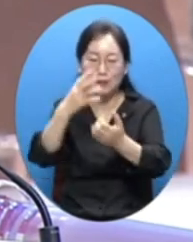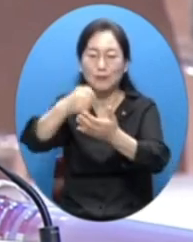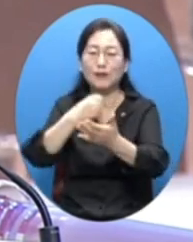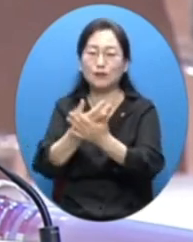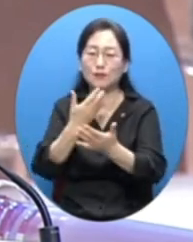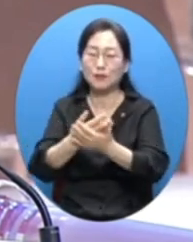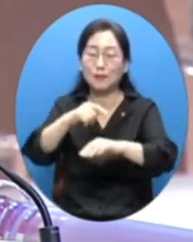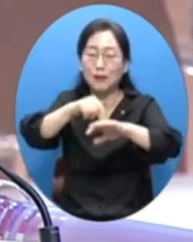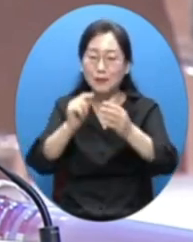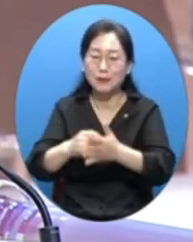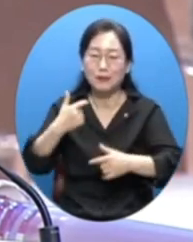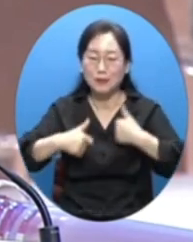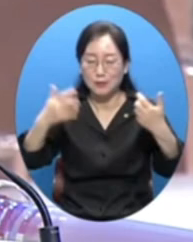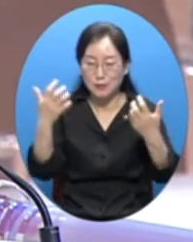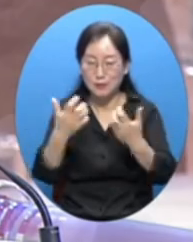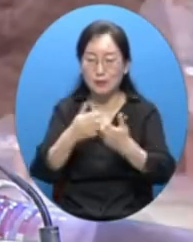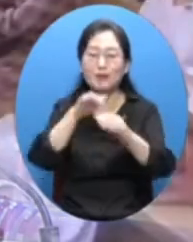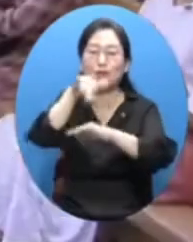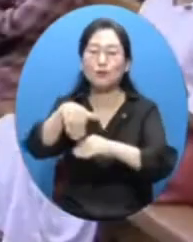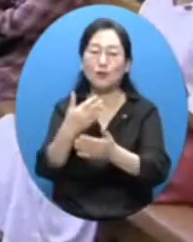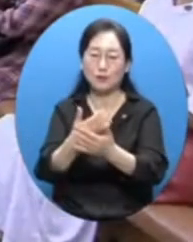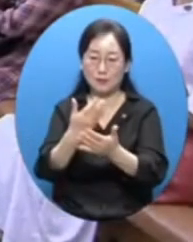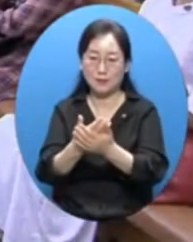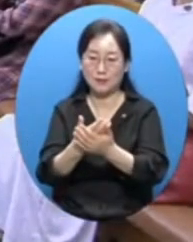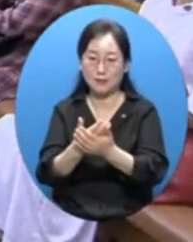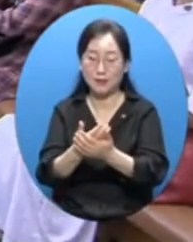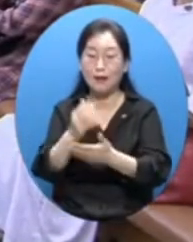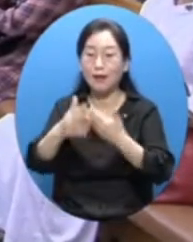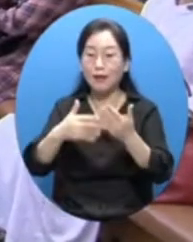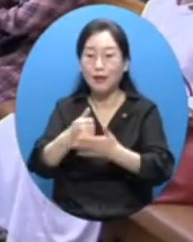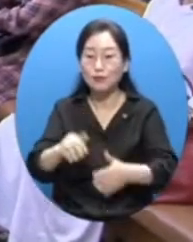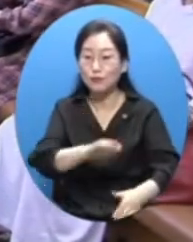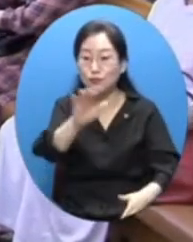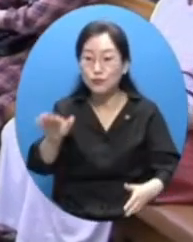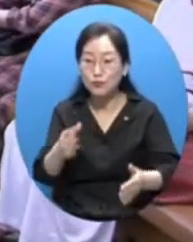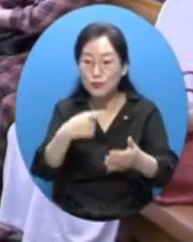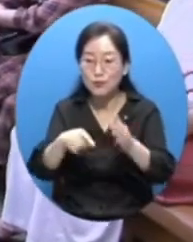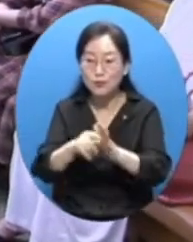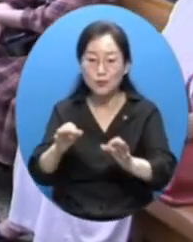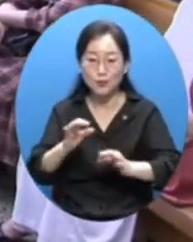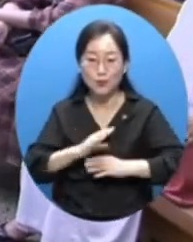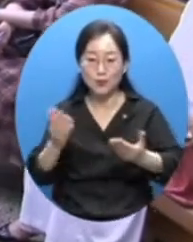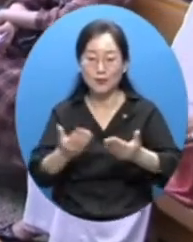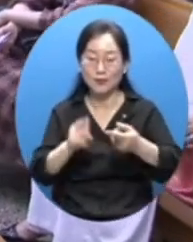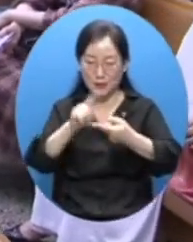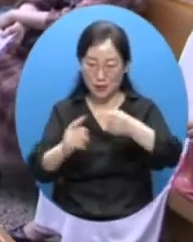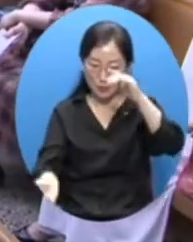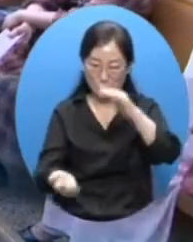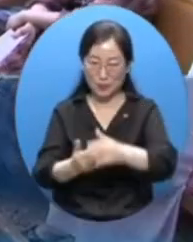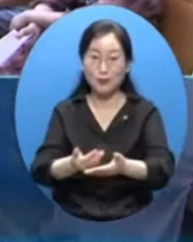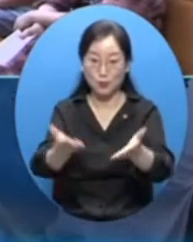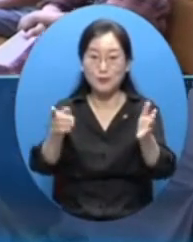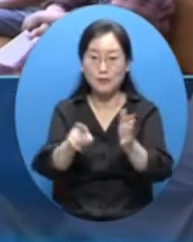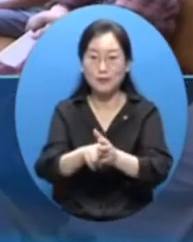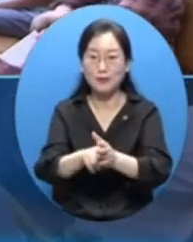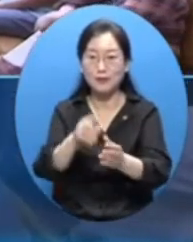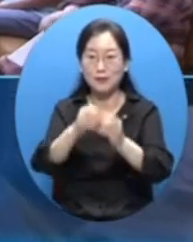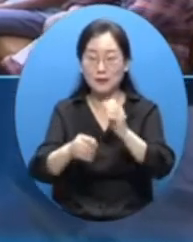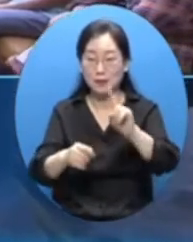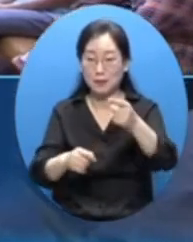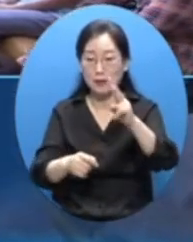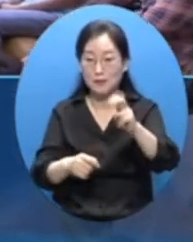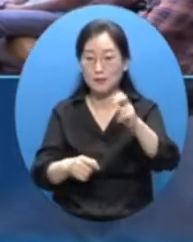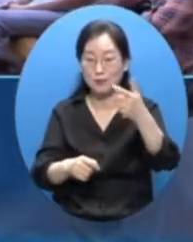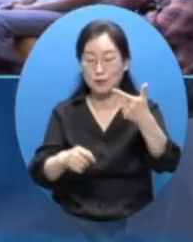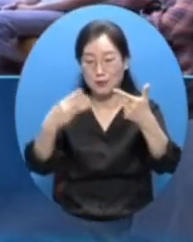몸에 기쁨이 넘쳐나게 하여 주시옵소서. 그럼 하나님께서 우리를 위해서 놀라운 일을 이루어 주실 것입니다. 시편 126편 3절입니다.